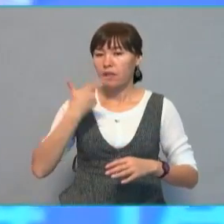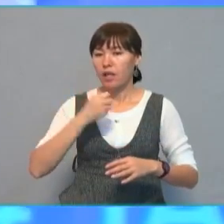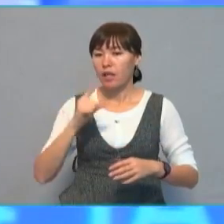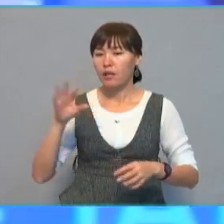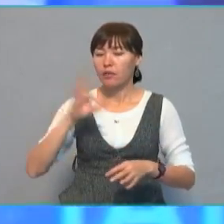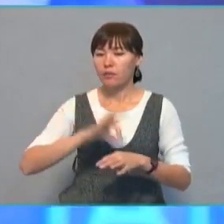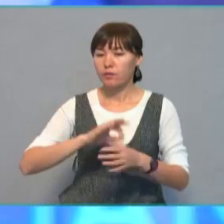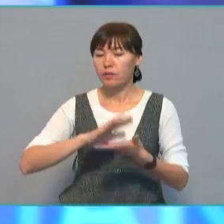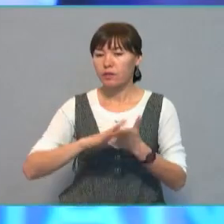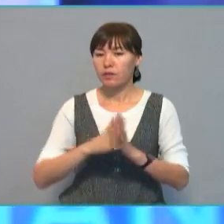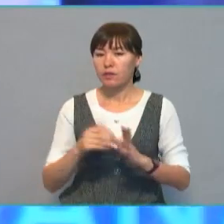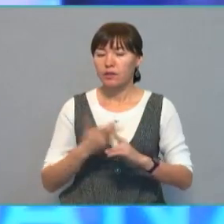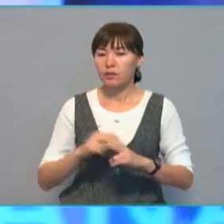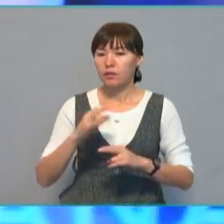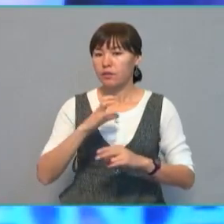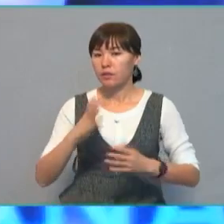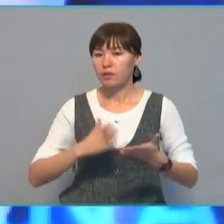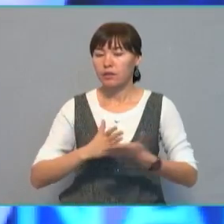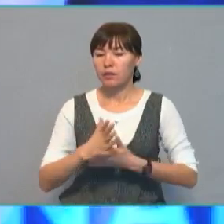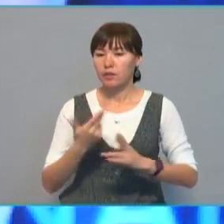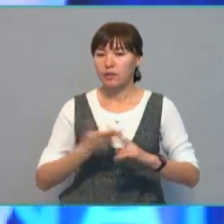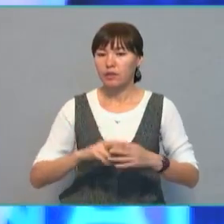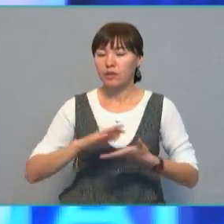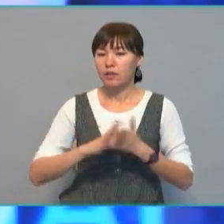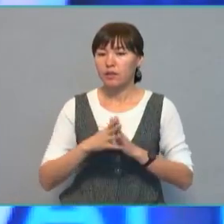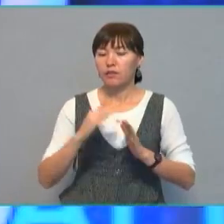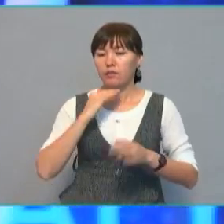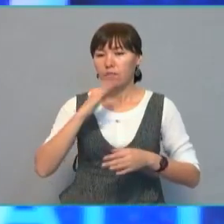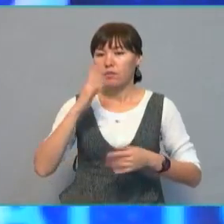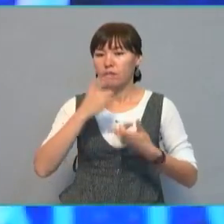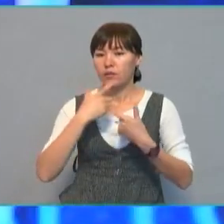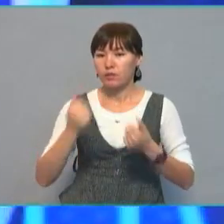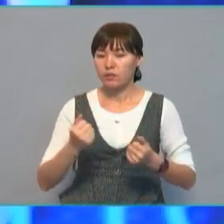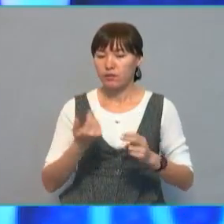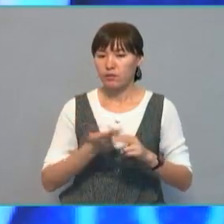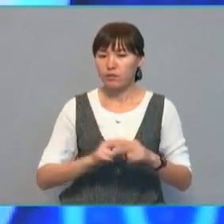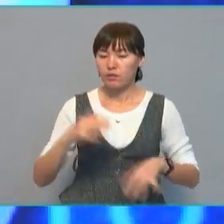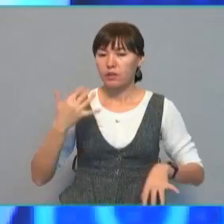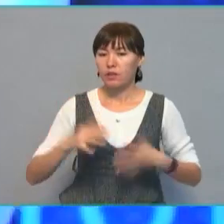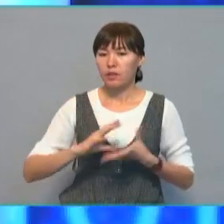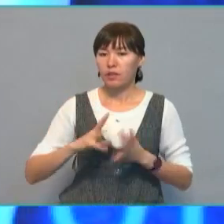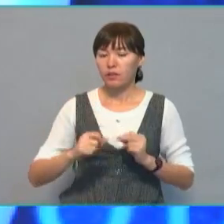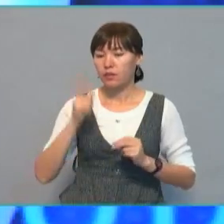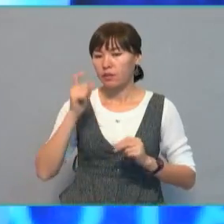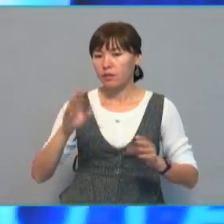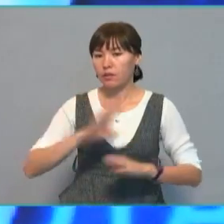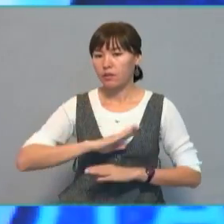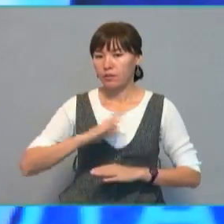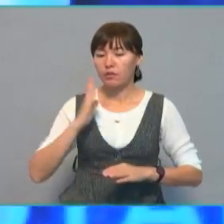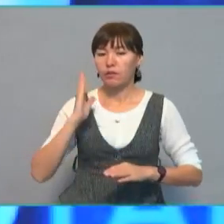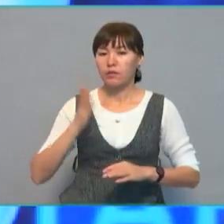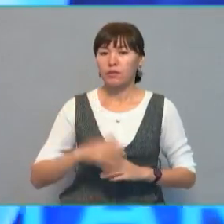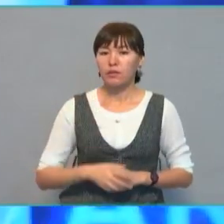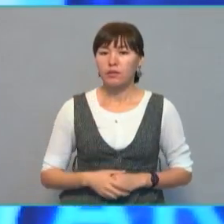газдан улану жағдаяттары. Төтенше жағдайлар қызметі осы жайтке мұқият болуды ескертті. Себебі салғырттың соңы адам өліміне әкеліп